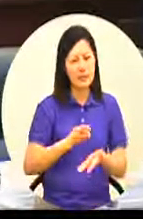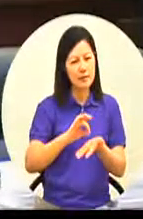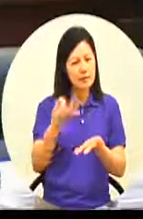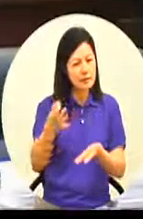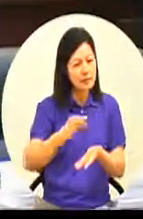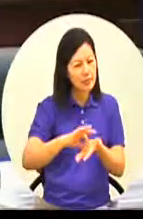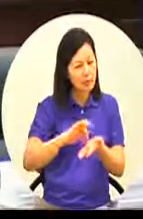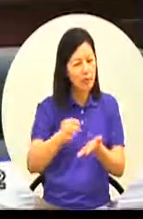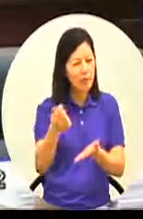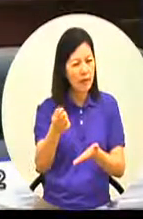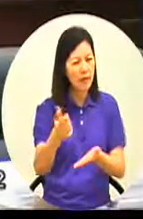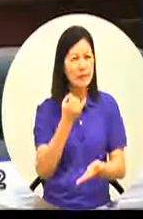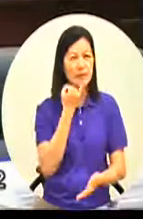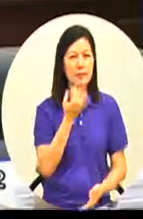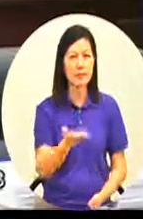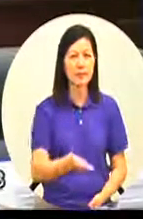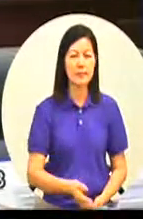见如何？